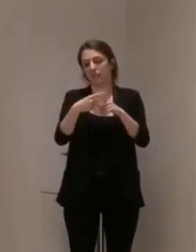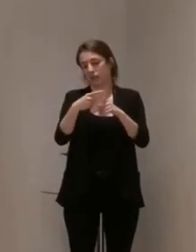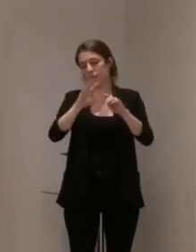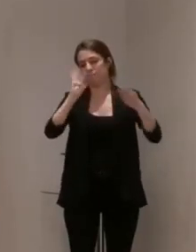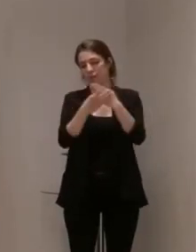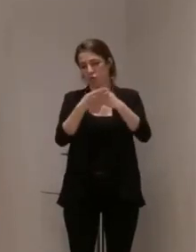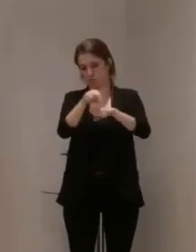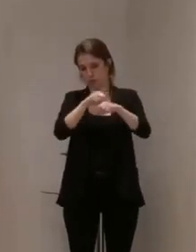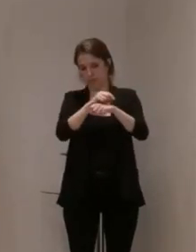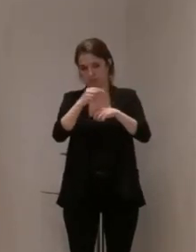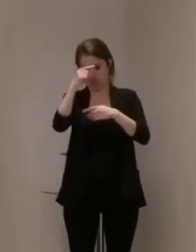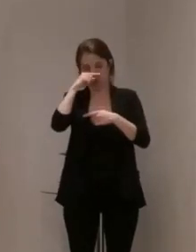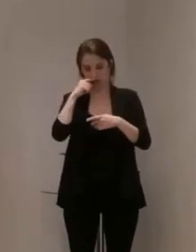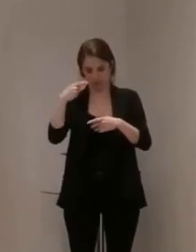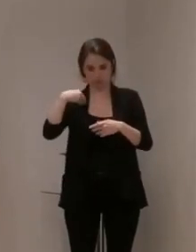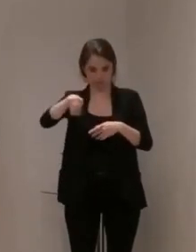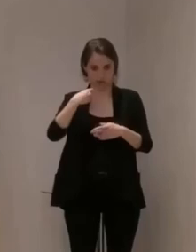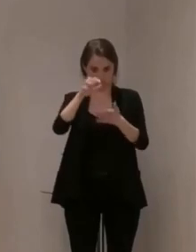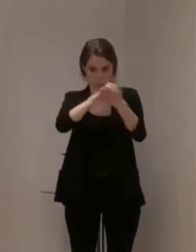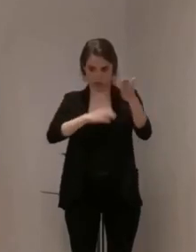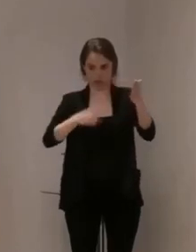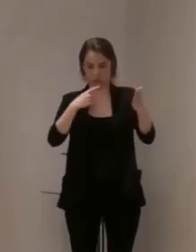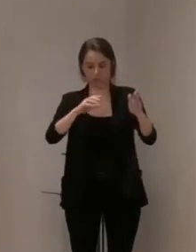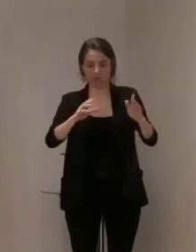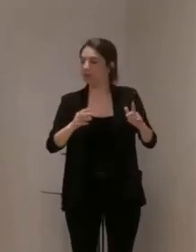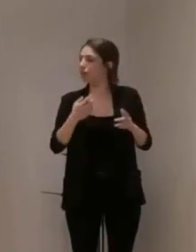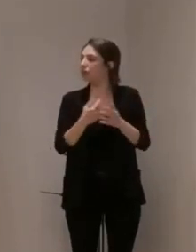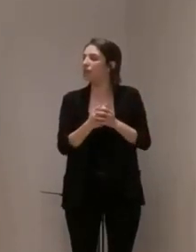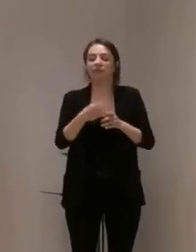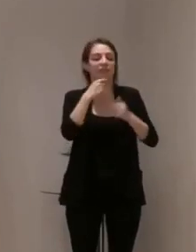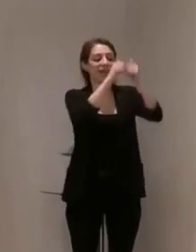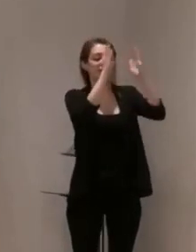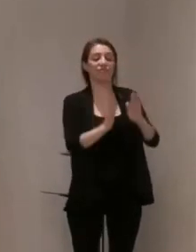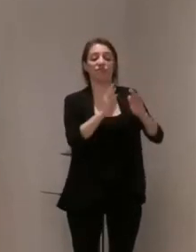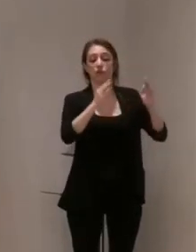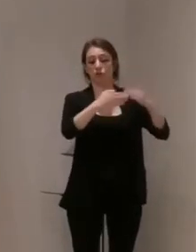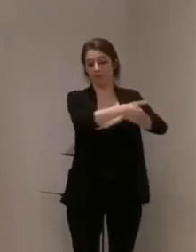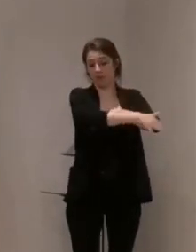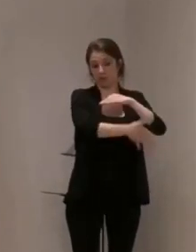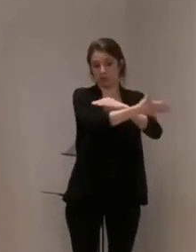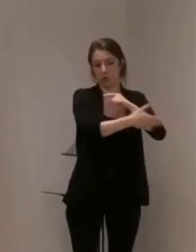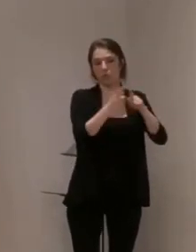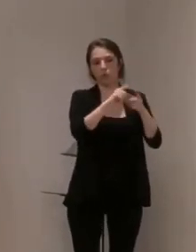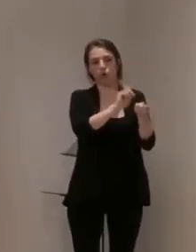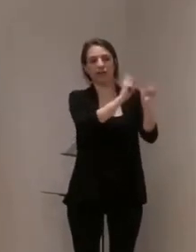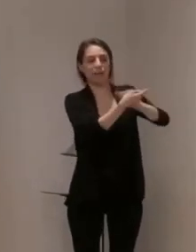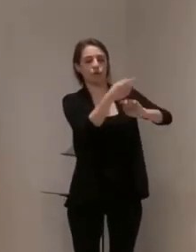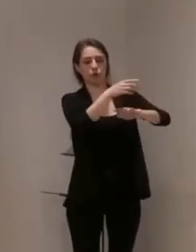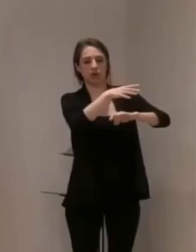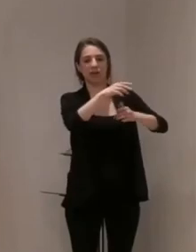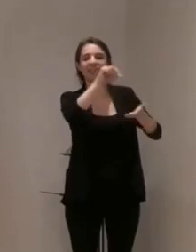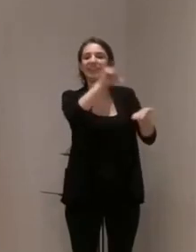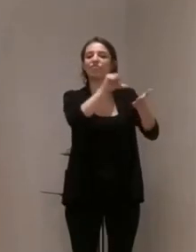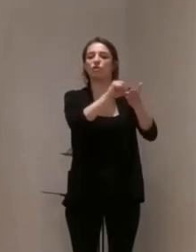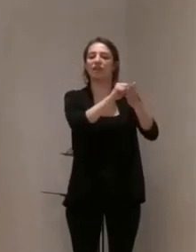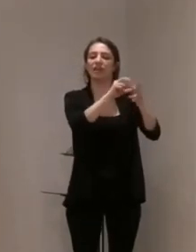A veure si us he explicat, deia, és urgent ressignificar l'edifici de Via Laietana i que sigui un memorial, un centre d'interpretació. Diu, però